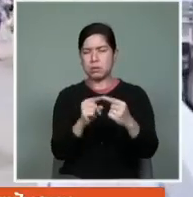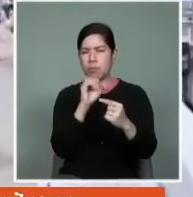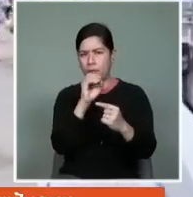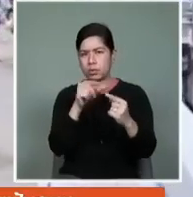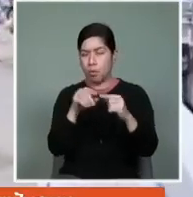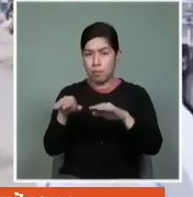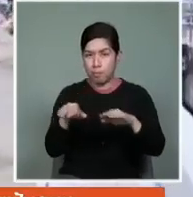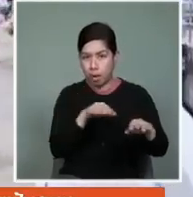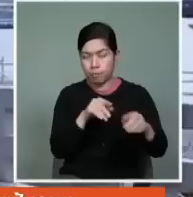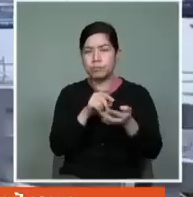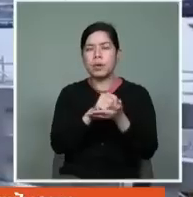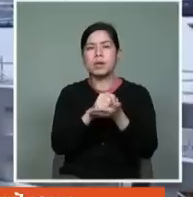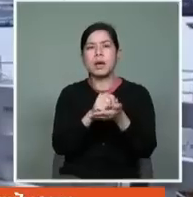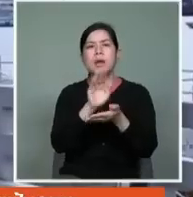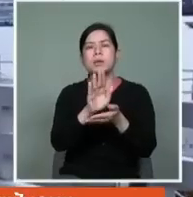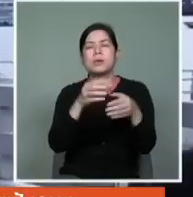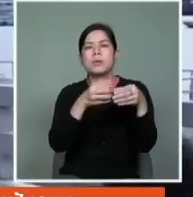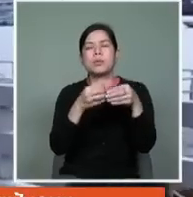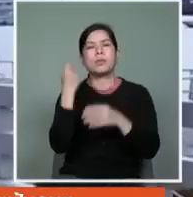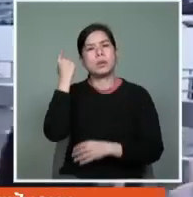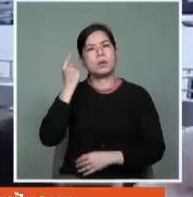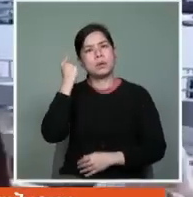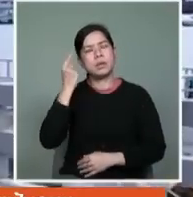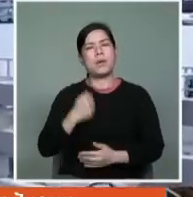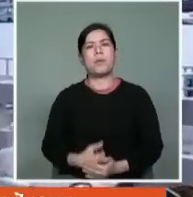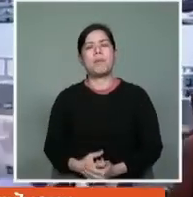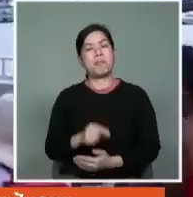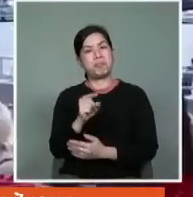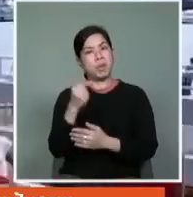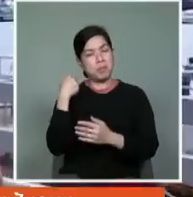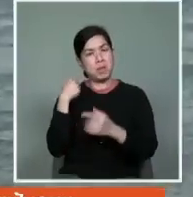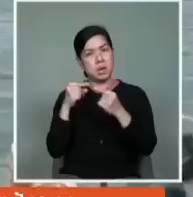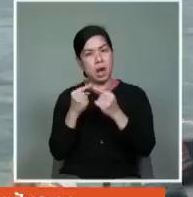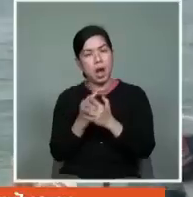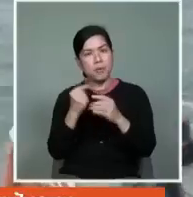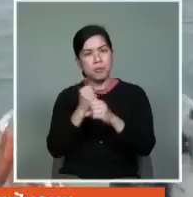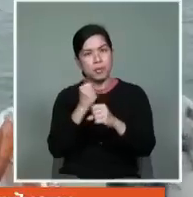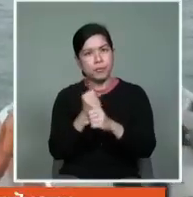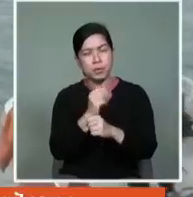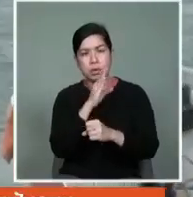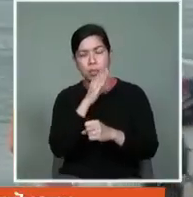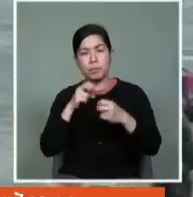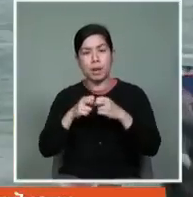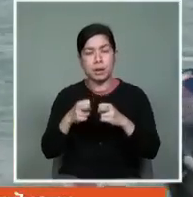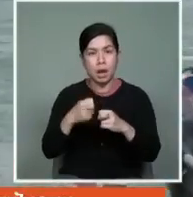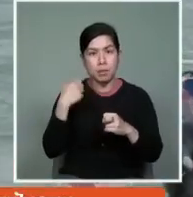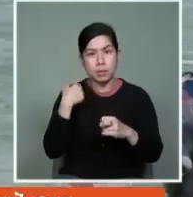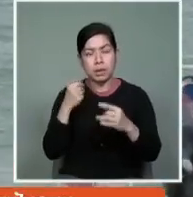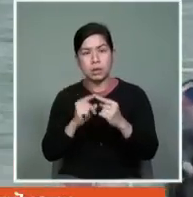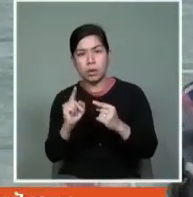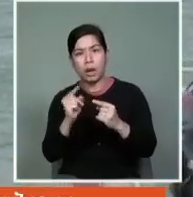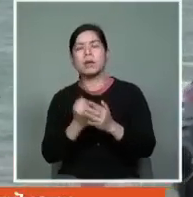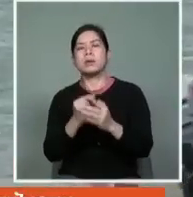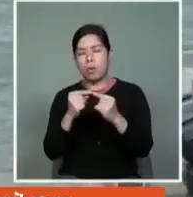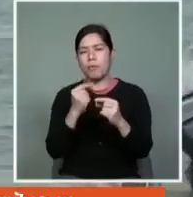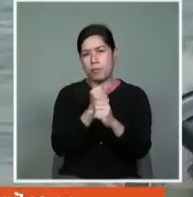นักท่องเที่ยวต่างชาติที่สำคัญมีการซ้อมเหตุเพื่อเตรียมรับสถานการณ์ด้วยถ้าหากว่ามีการระบาดขึ้นมาจะมีระบบบริหารจัด